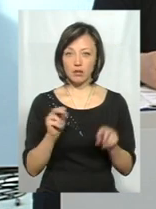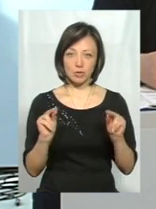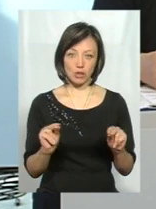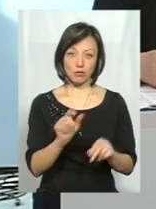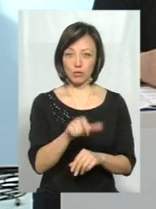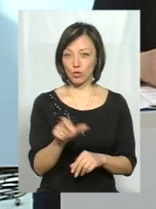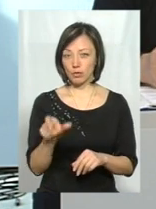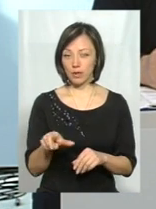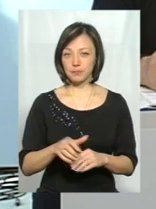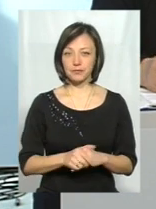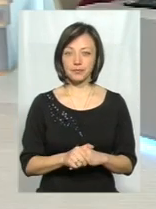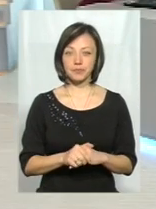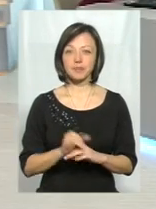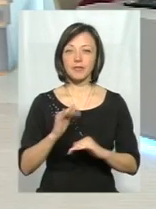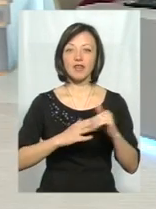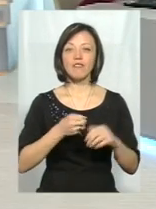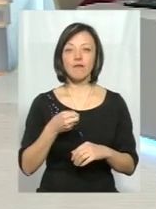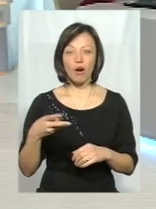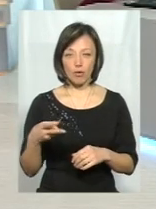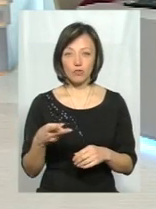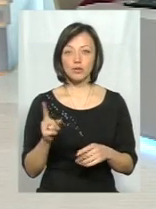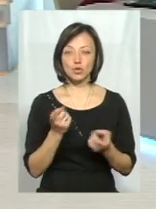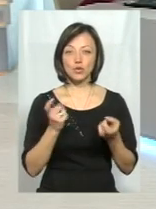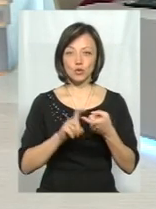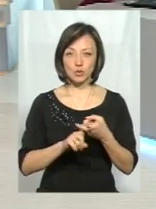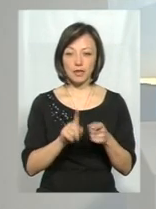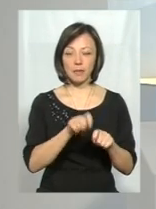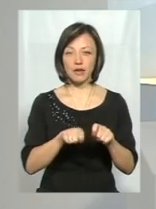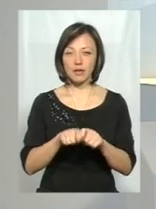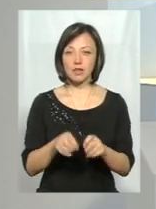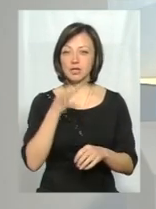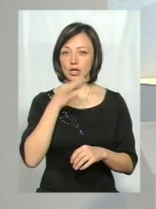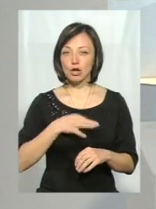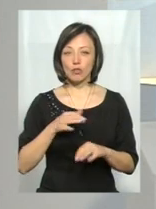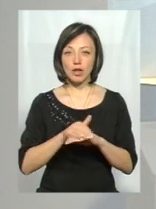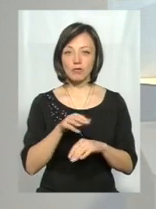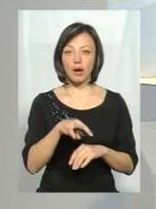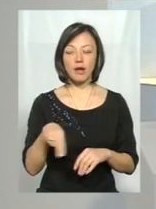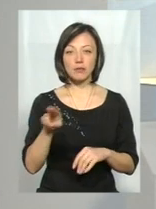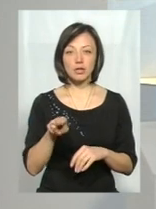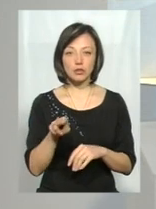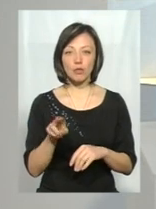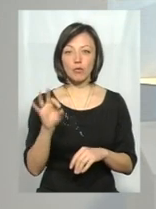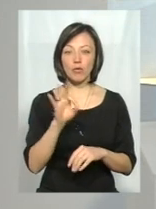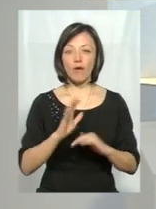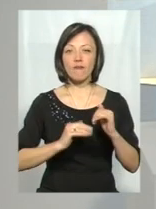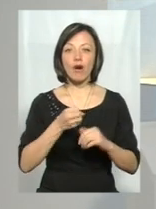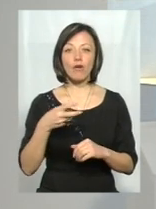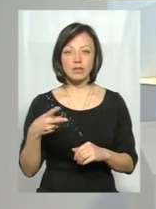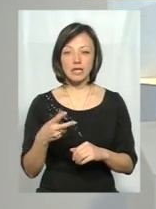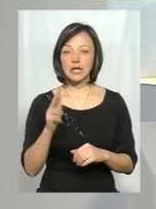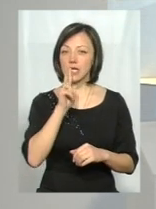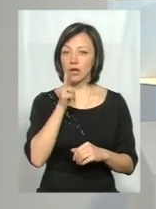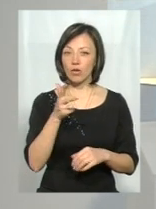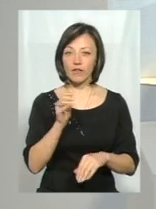чесними людьми. І фаховими, напевно, і якщо фаховими стосується перевірок. Скажіть, будь ласка, Михайле Дмитровичу, от стосовно фаховості,